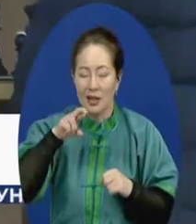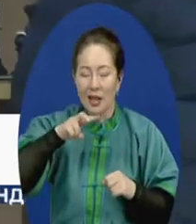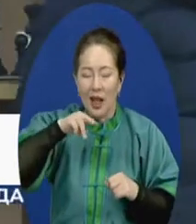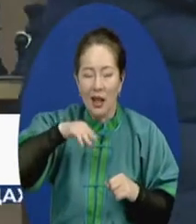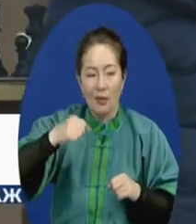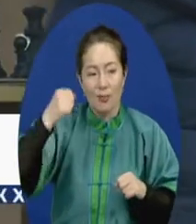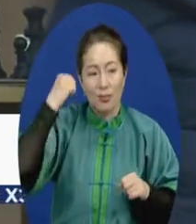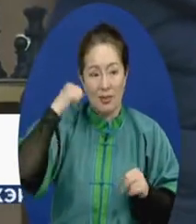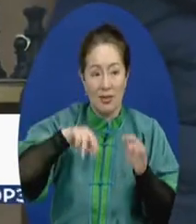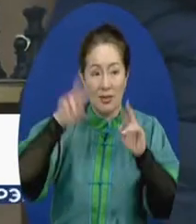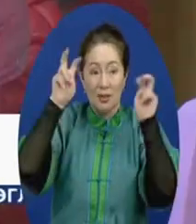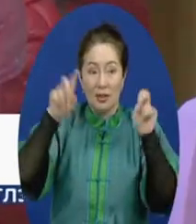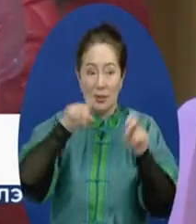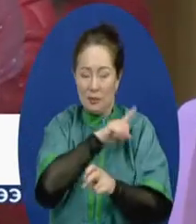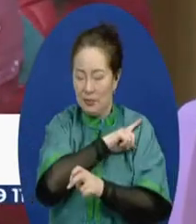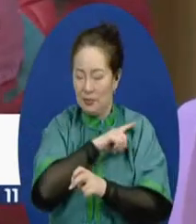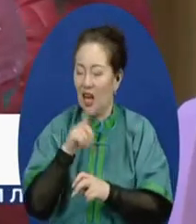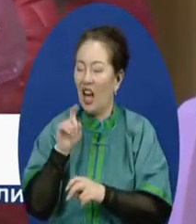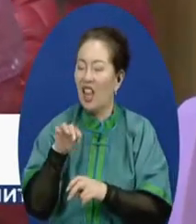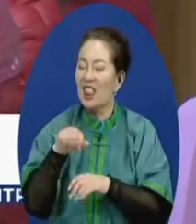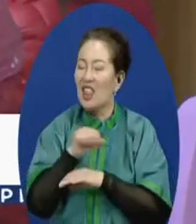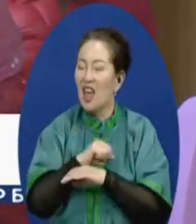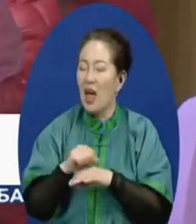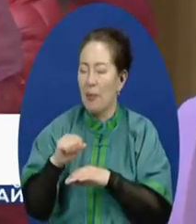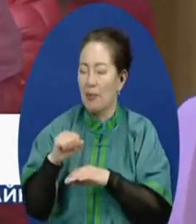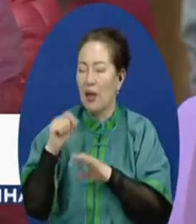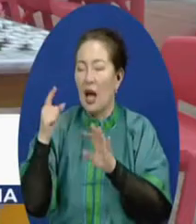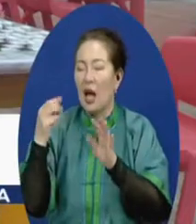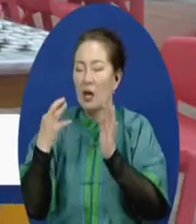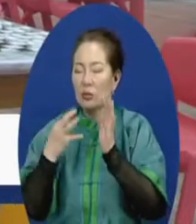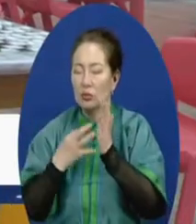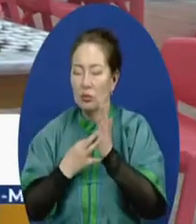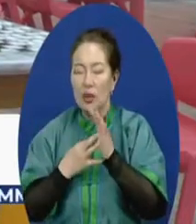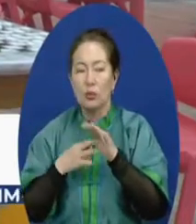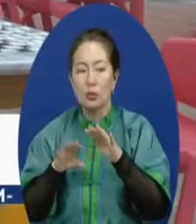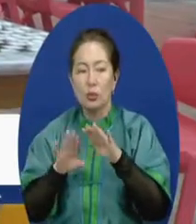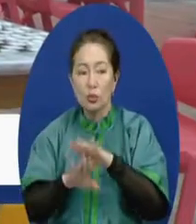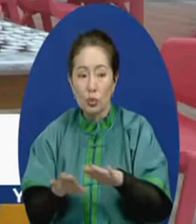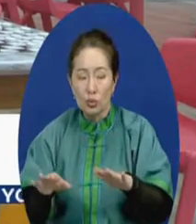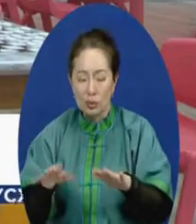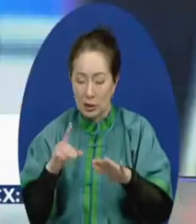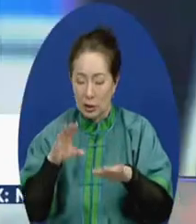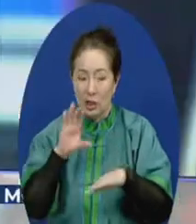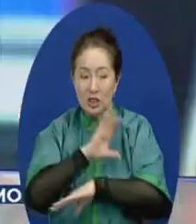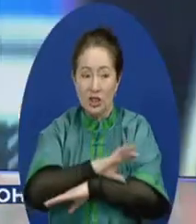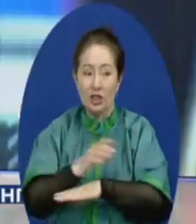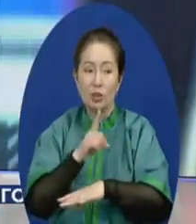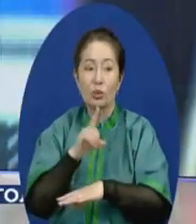ялалтын гараа тэмцээнд Хинтээ аймгийн 18 сумын сургуулийн өмнөх боловсролын 100 гаруй хүүхэд оролцсон юм.